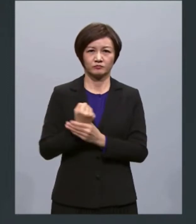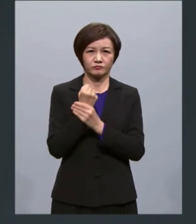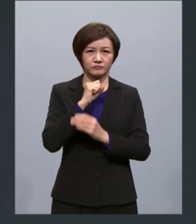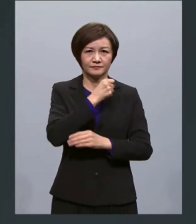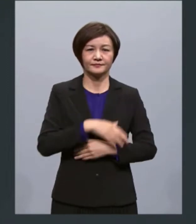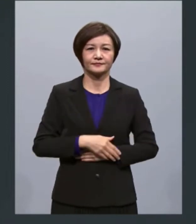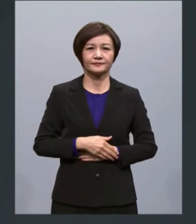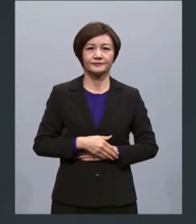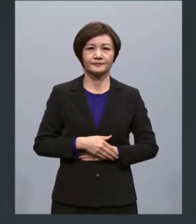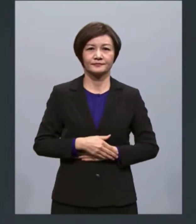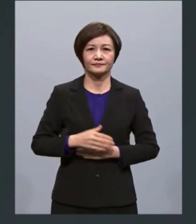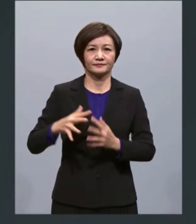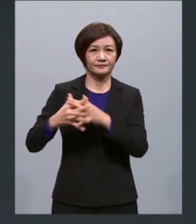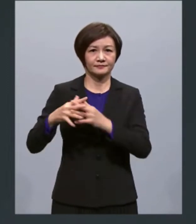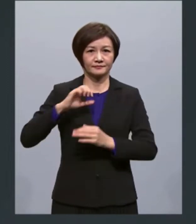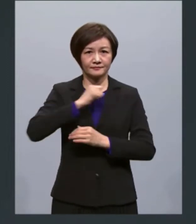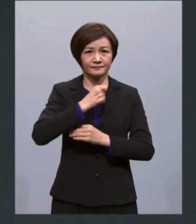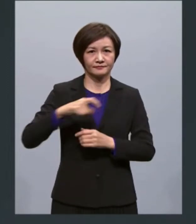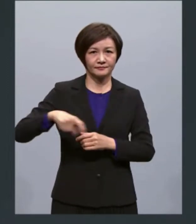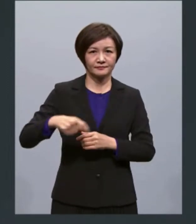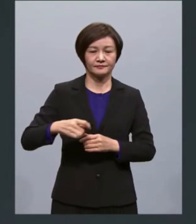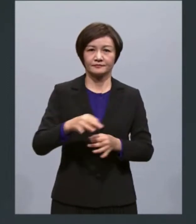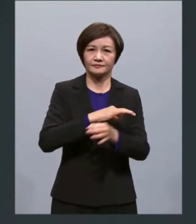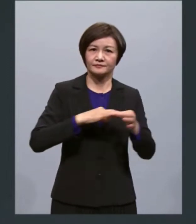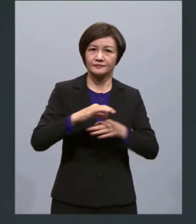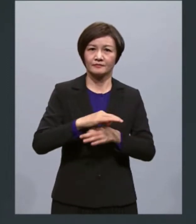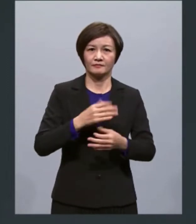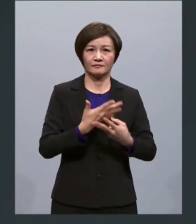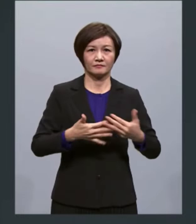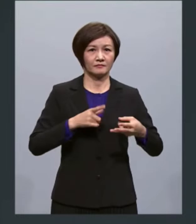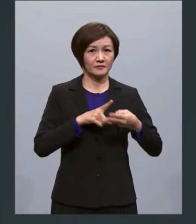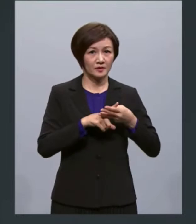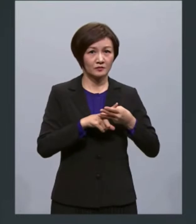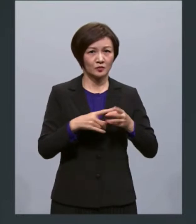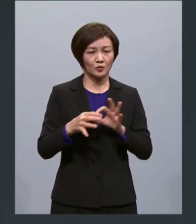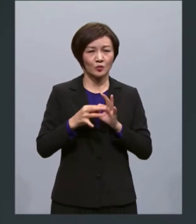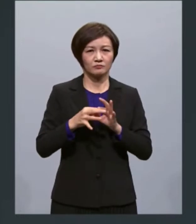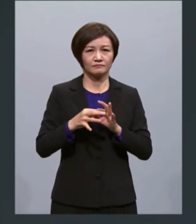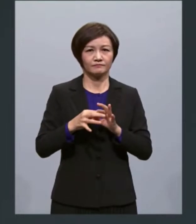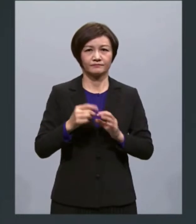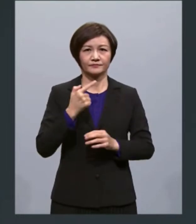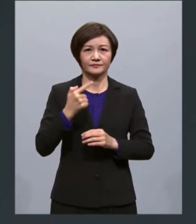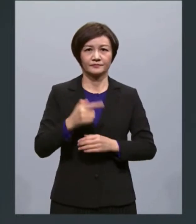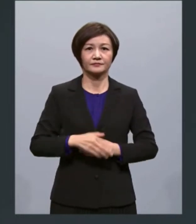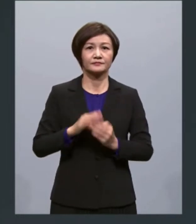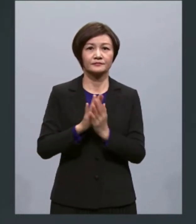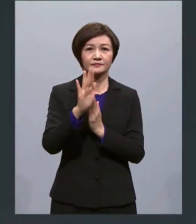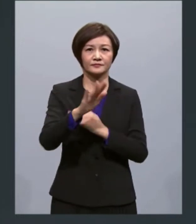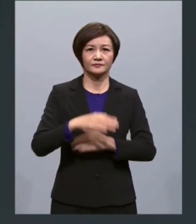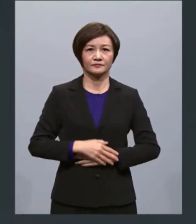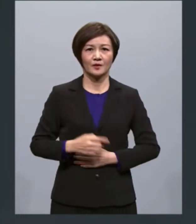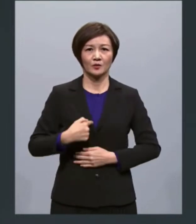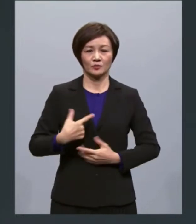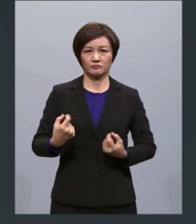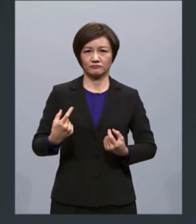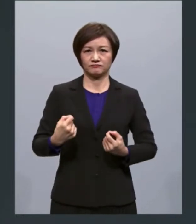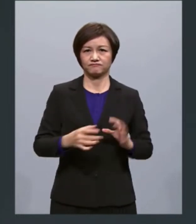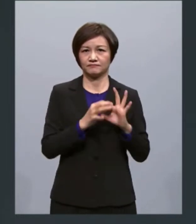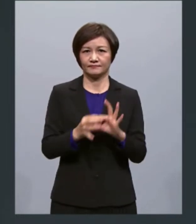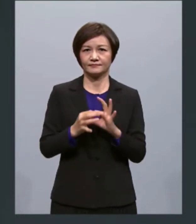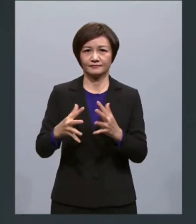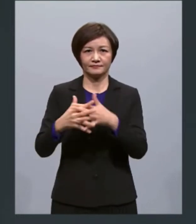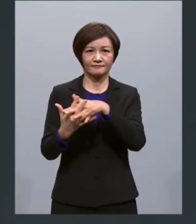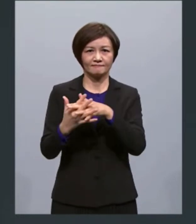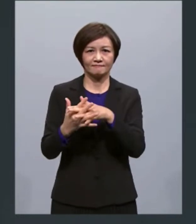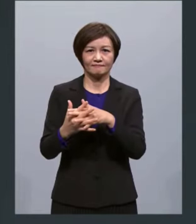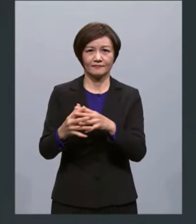美台在安全议题、经贸关系及民主价值上都有密切关系。未来我还是会持续跟美